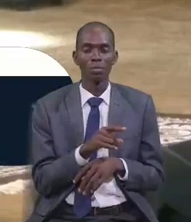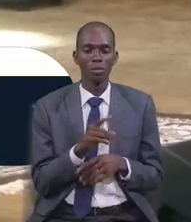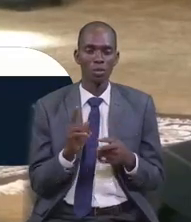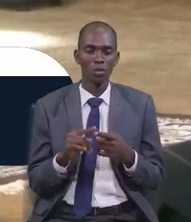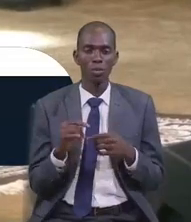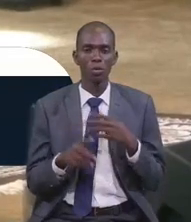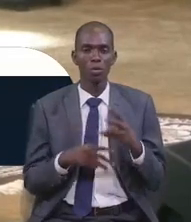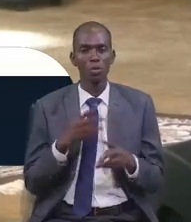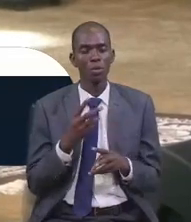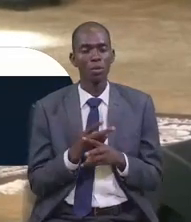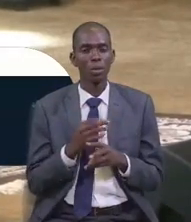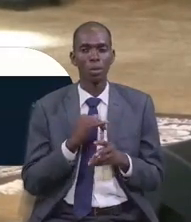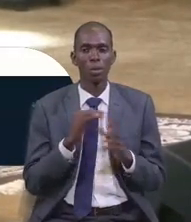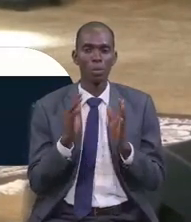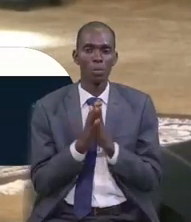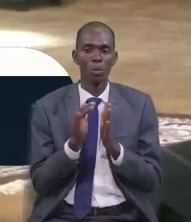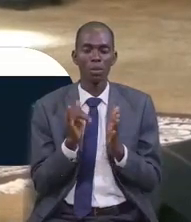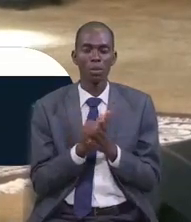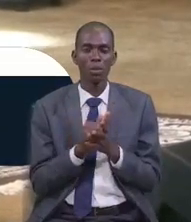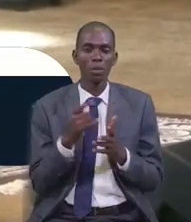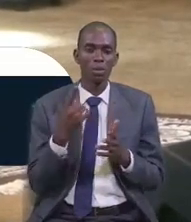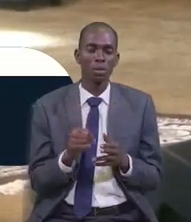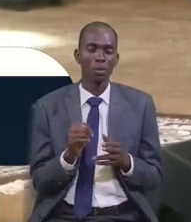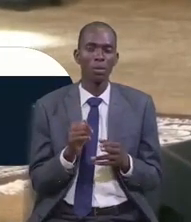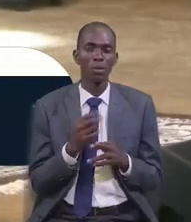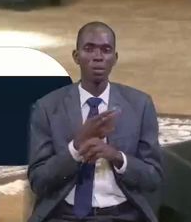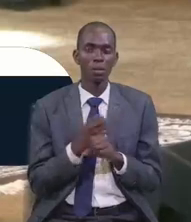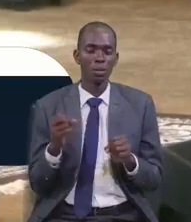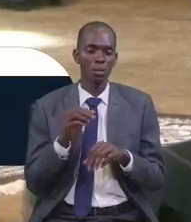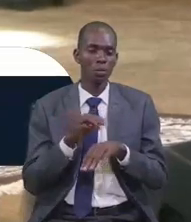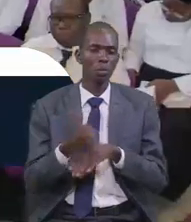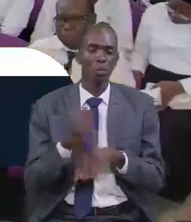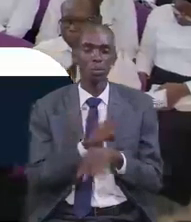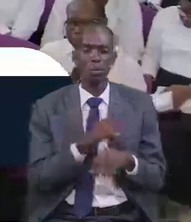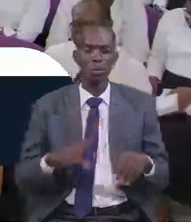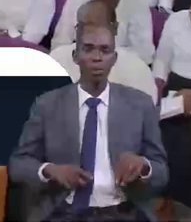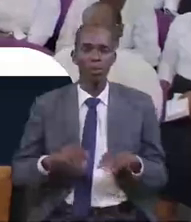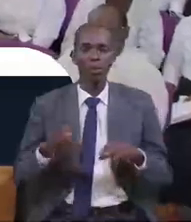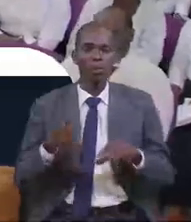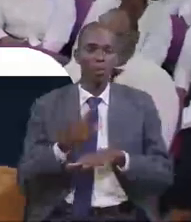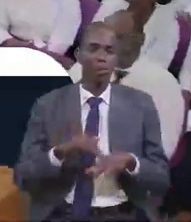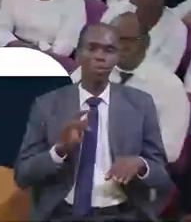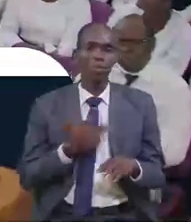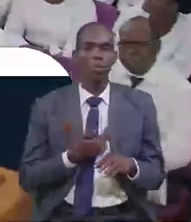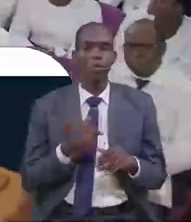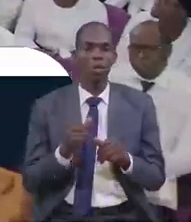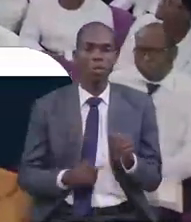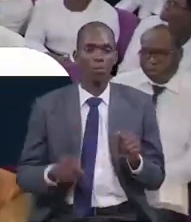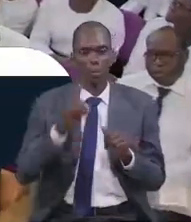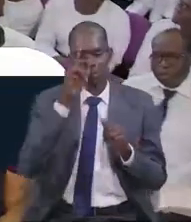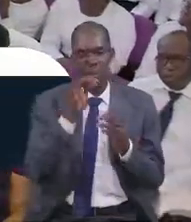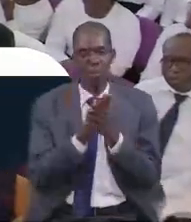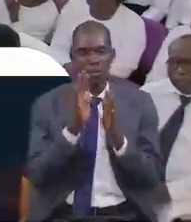Je prie que le ministère rédempteur auquel le Seigneur a appelé tout croyant, que